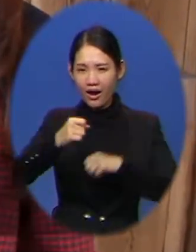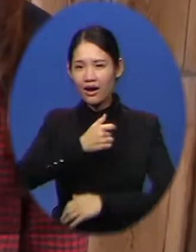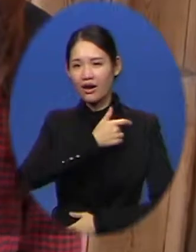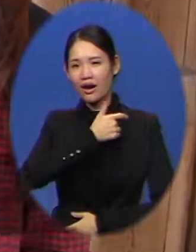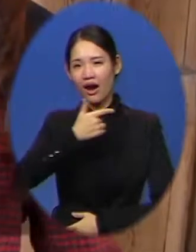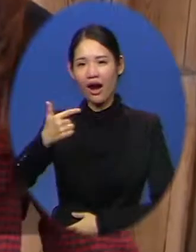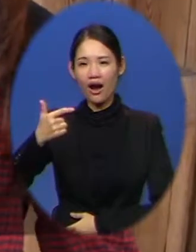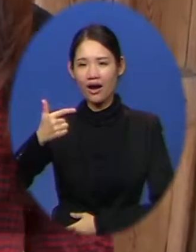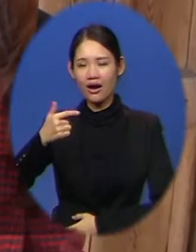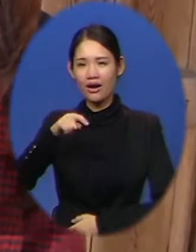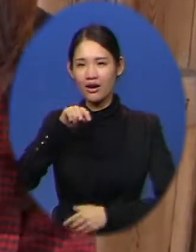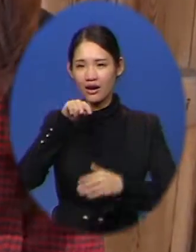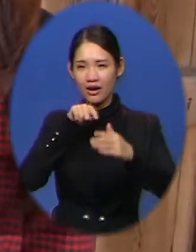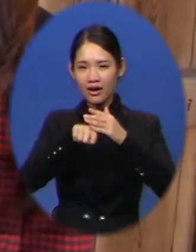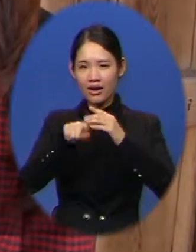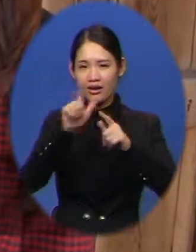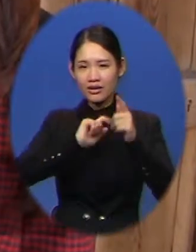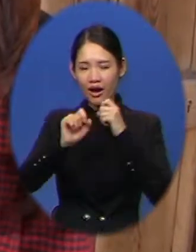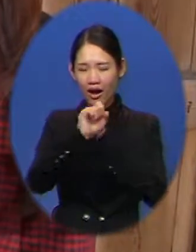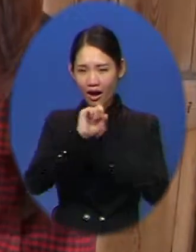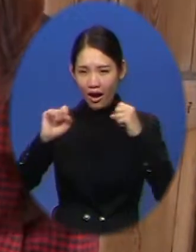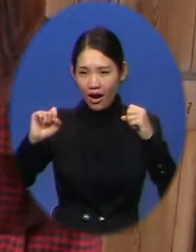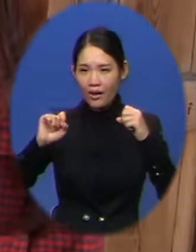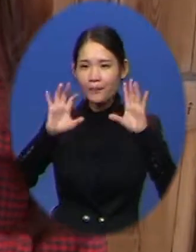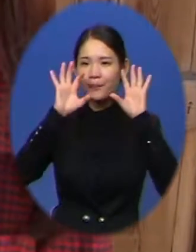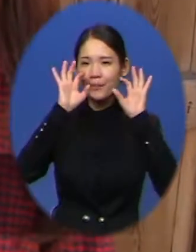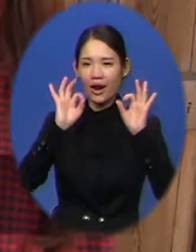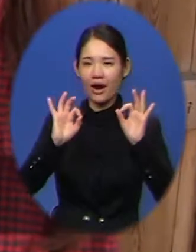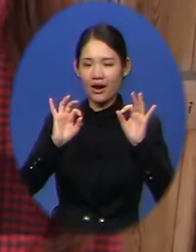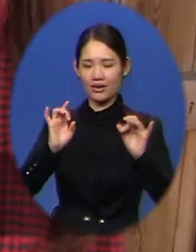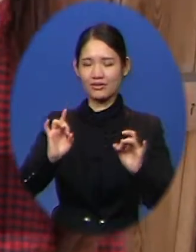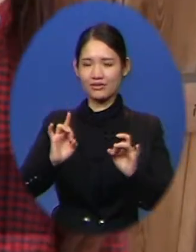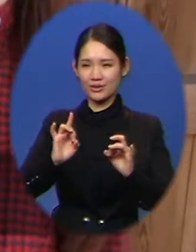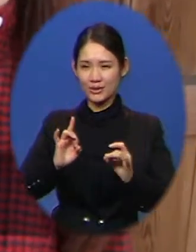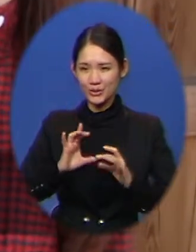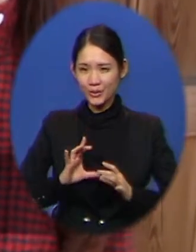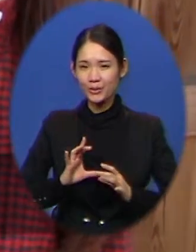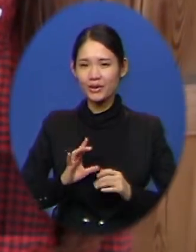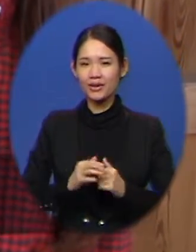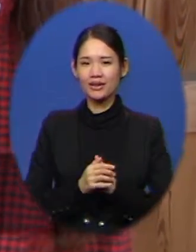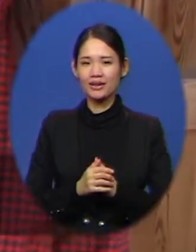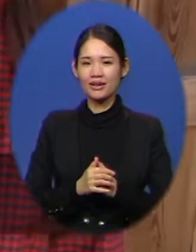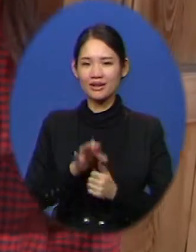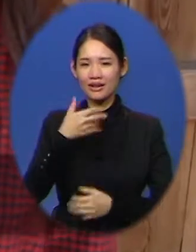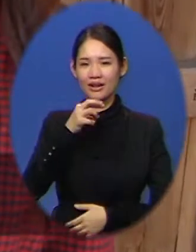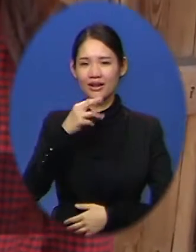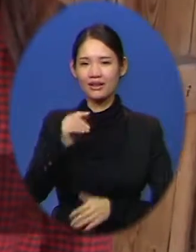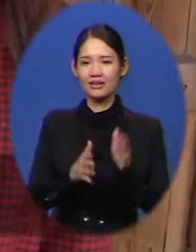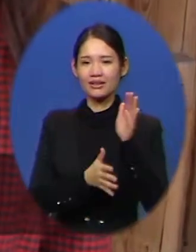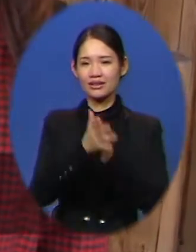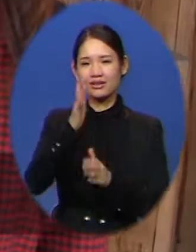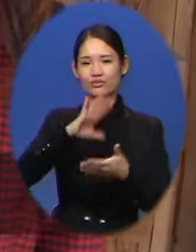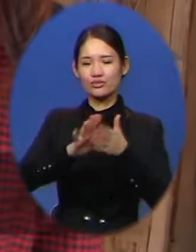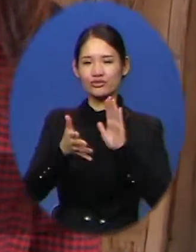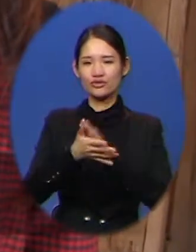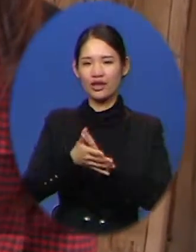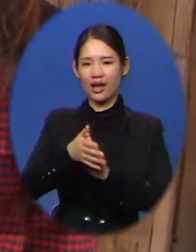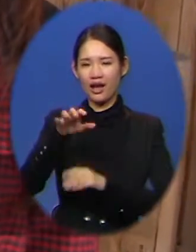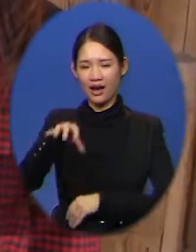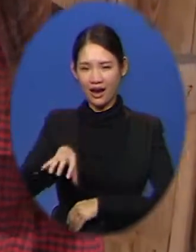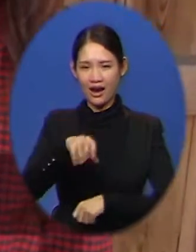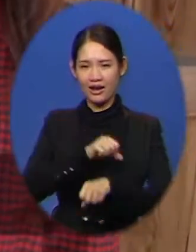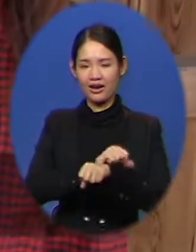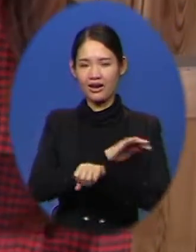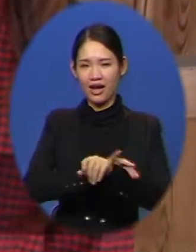그 안에 들어오면 더 넓은 터가 있고 그래서 강릉에서 문화재를 잘 보존하고